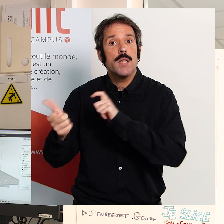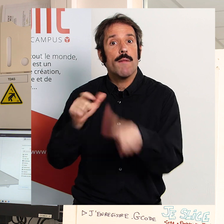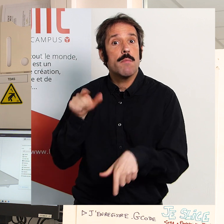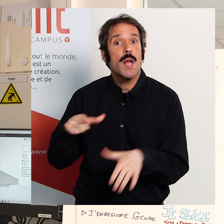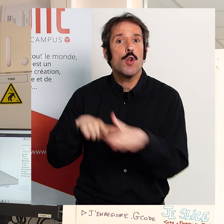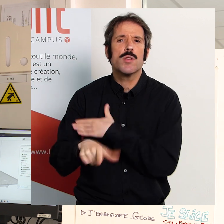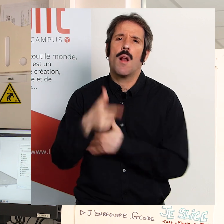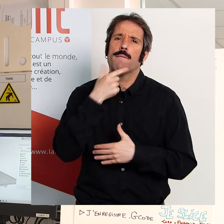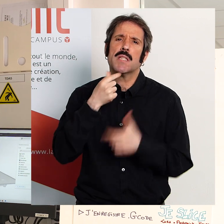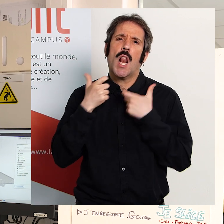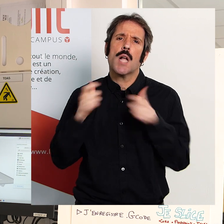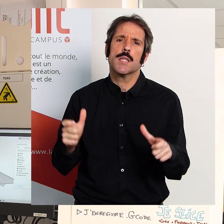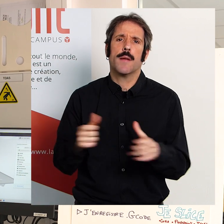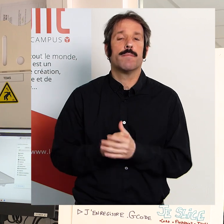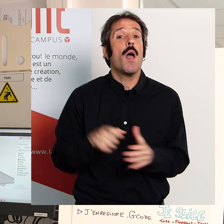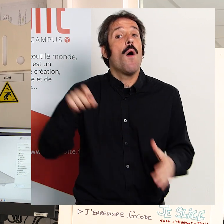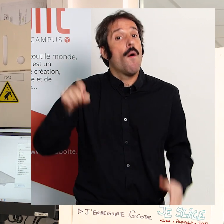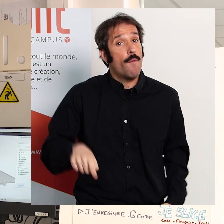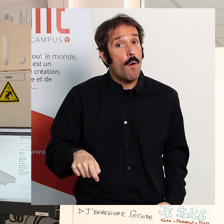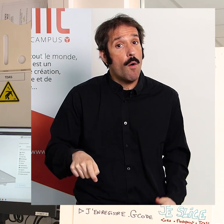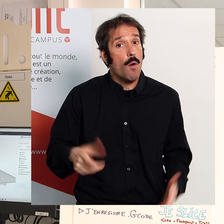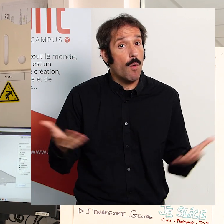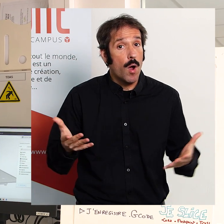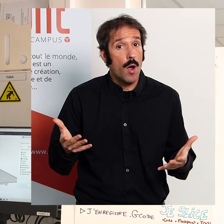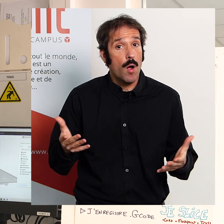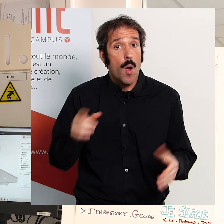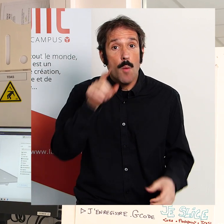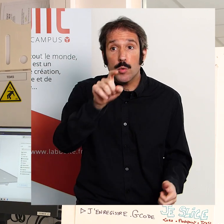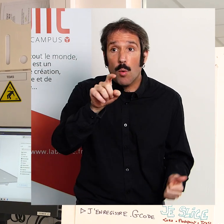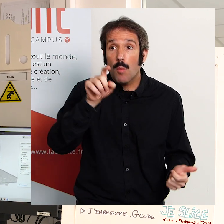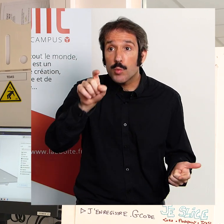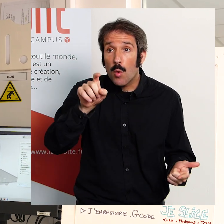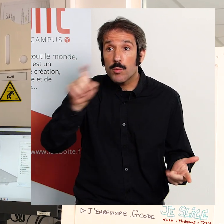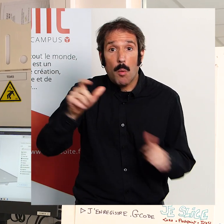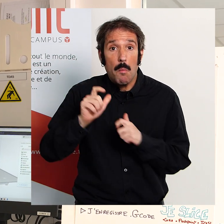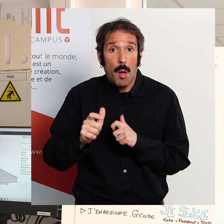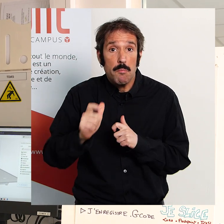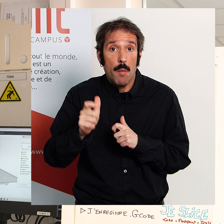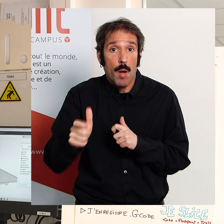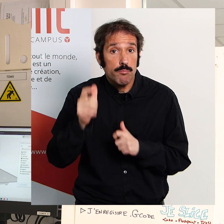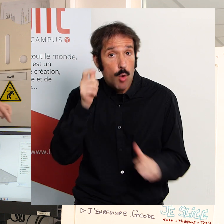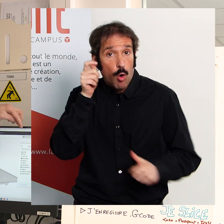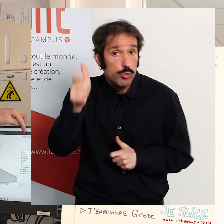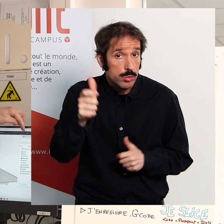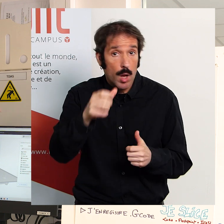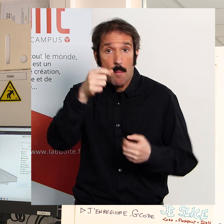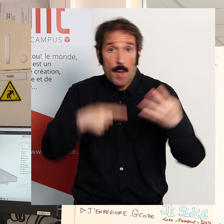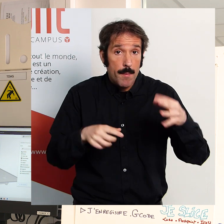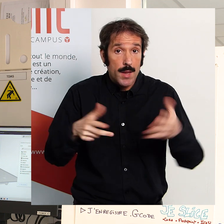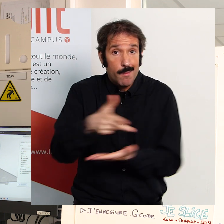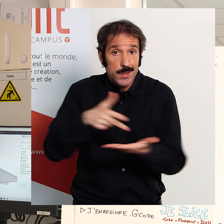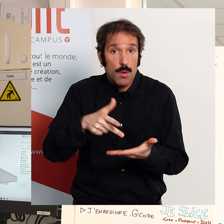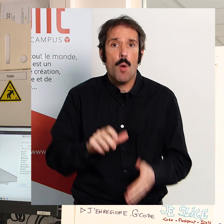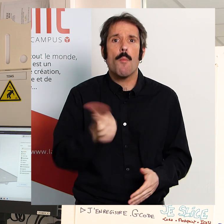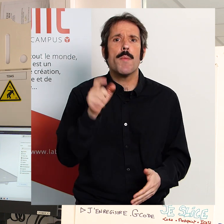son interface est relativement simple d'accès. Vous allez devoir en fait suivre chacun des boutons l'un après l'autre pour paramétrer votre